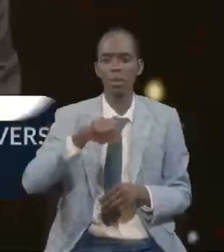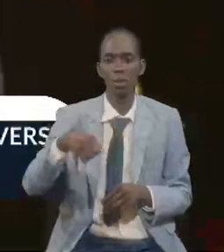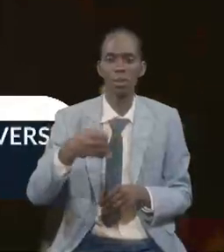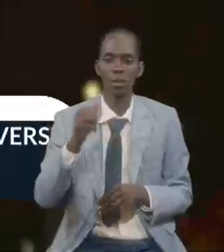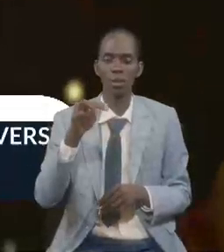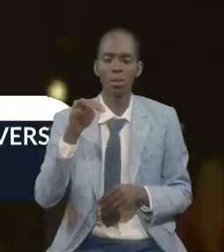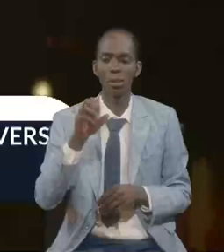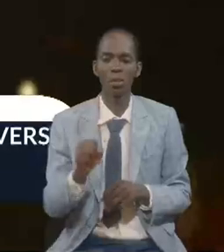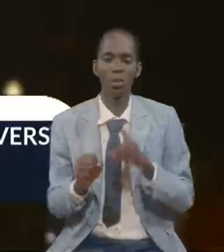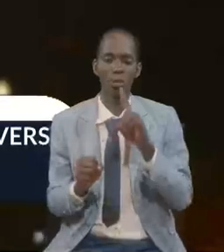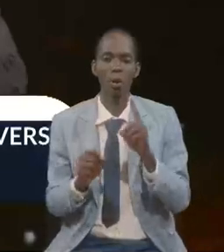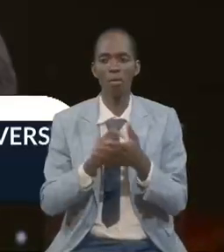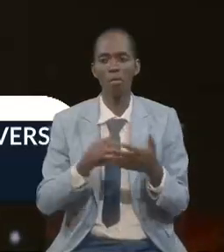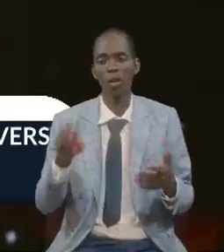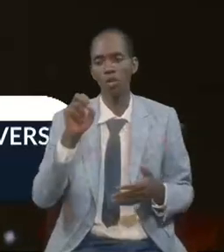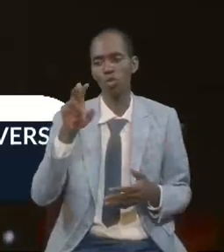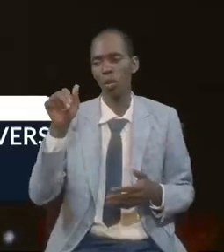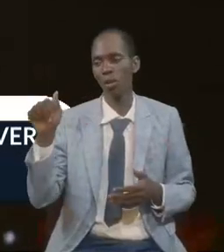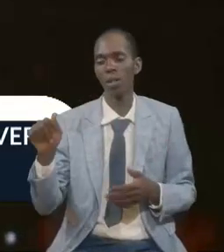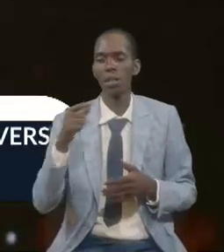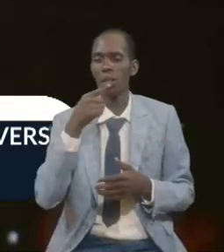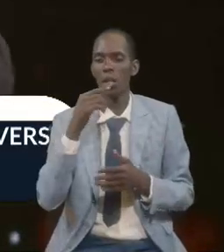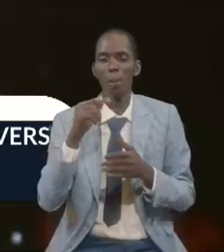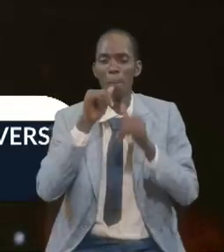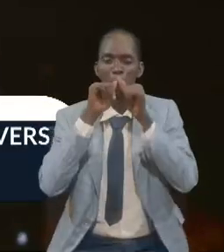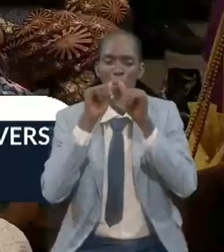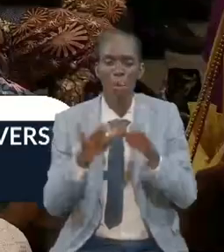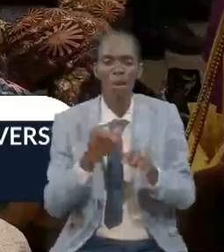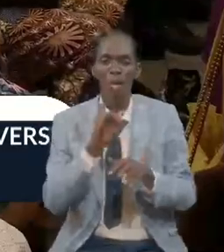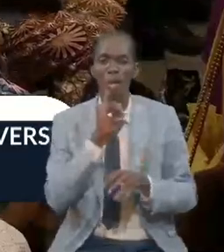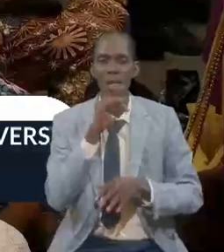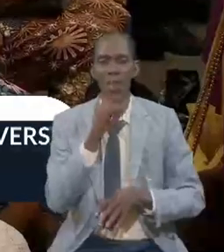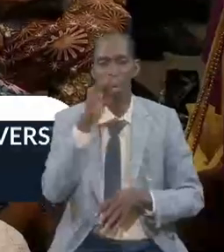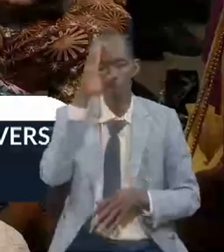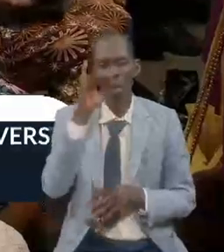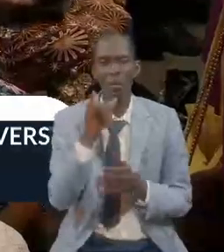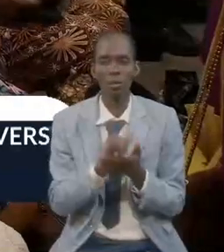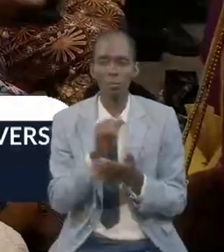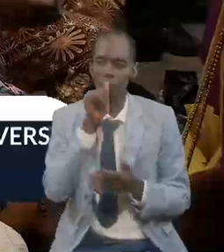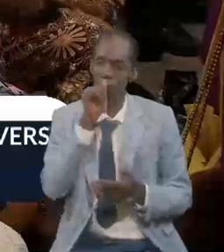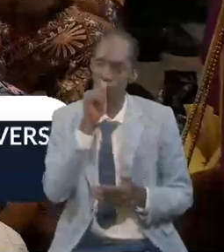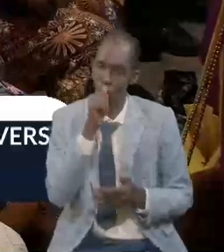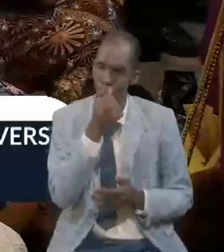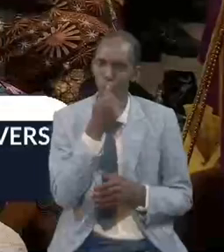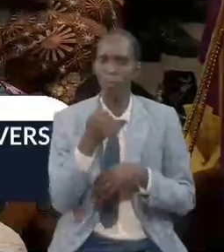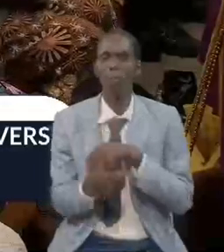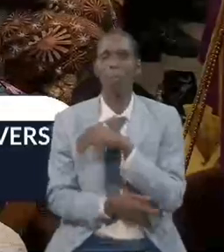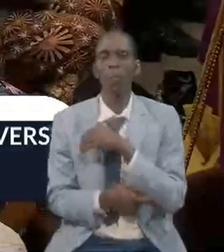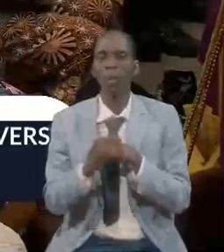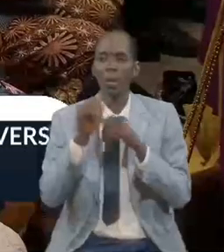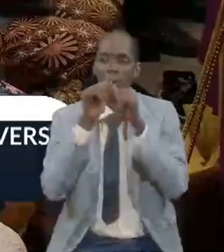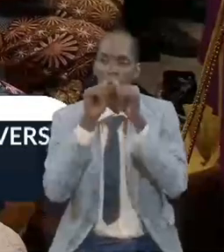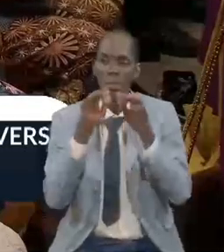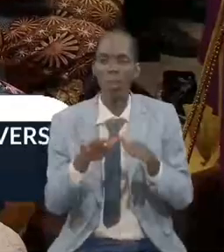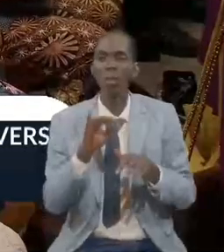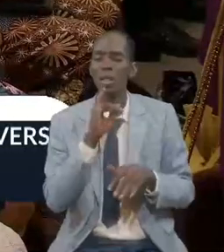tentations. Jacques, chapitre 1, verset 12. Heureux l'homme qui supporte patiemment la